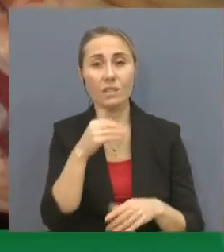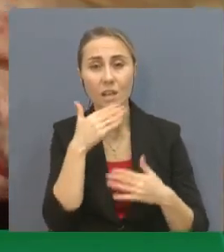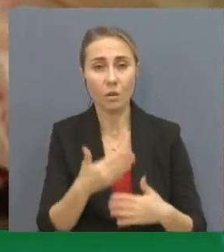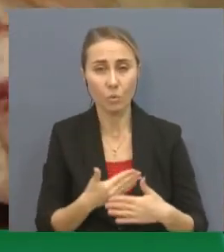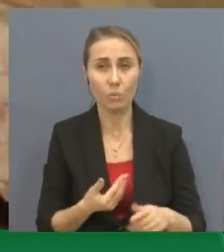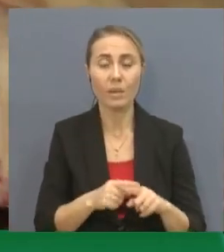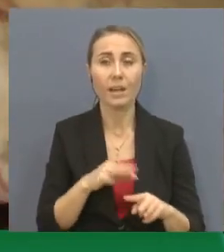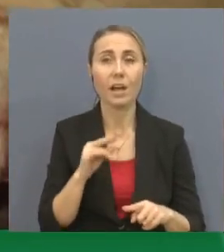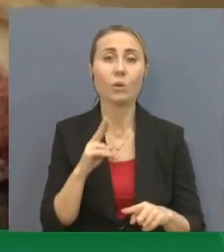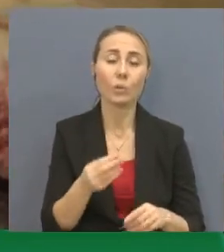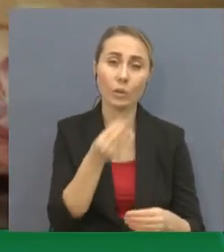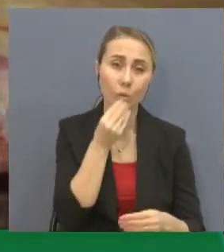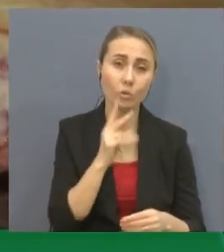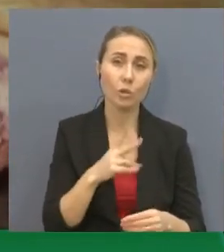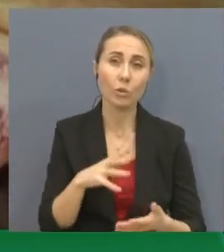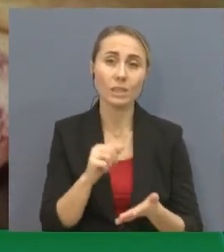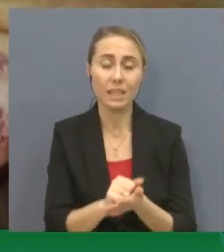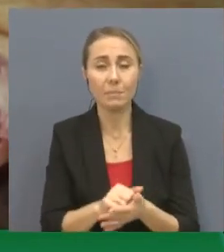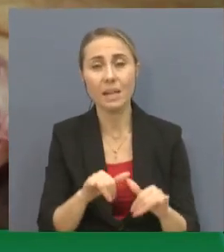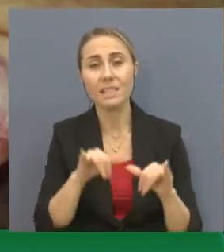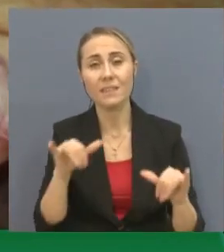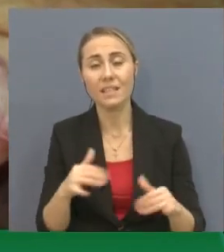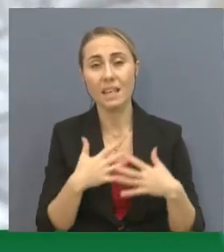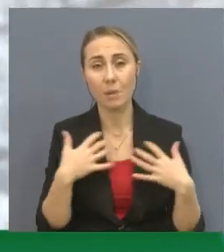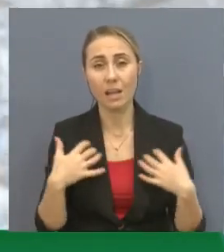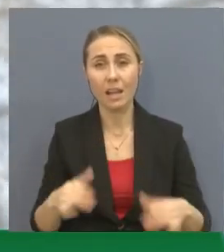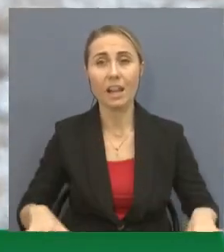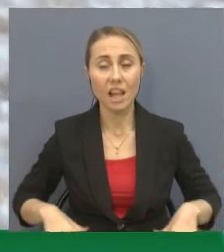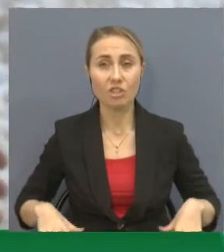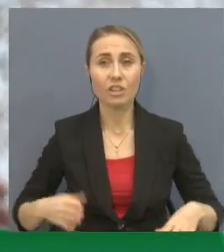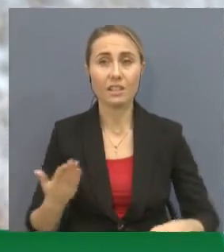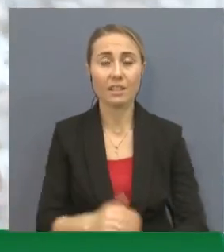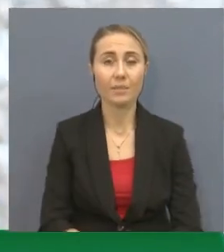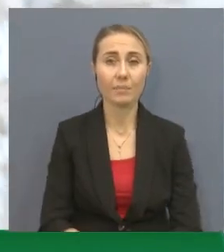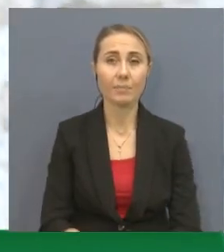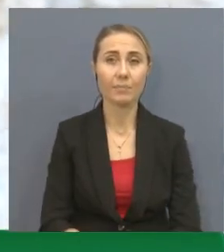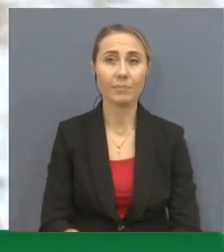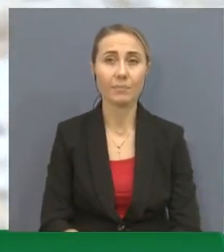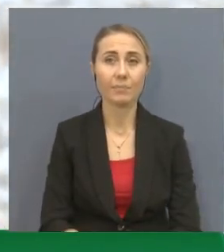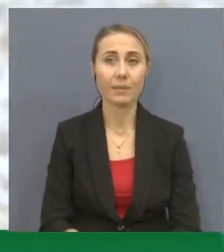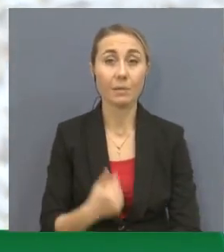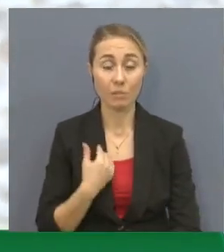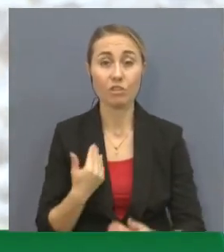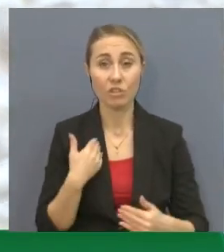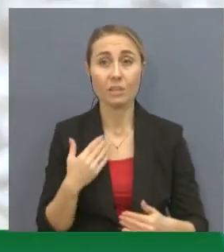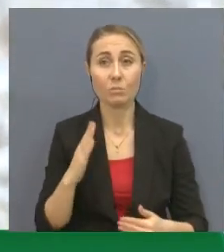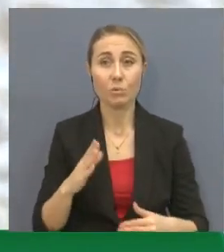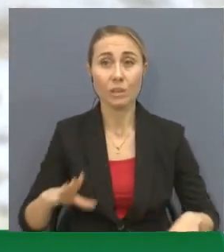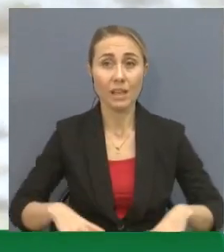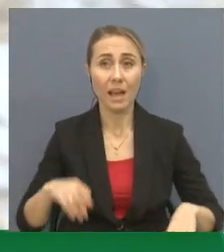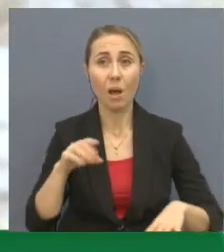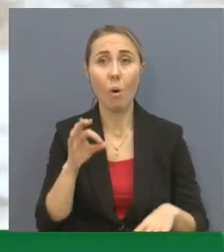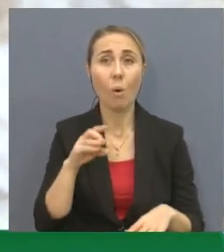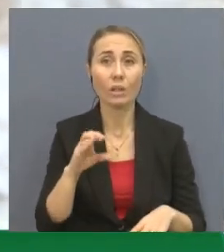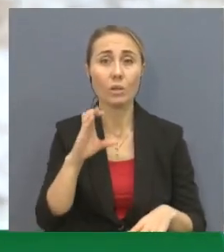все кто то есть кто-то занимается разведением лошадей а мы за горы загоняю подкармливала сейчас будем отбивать на этой неделе